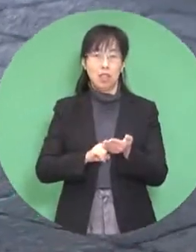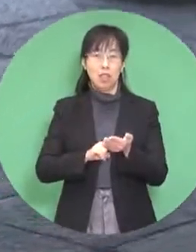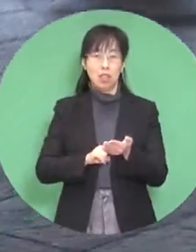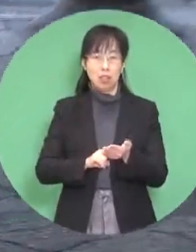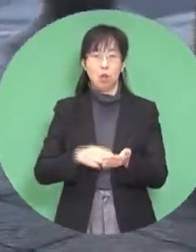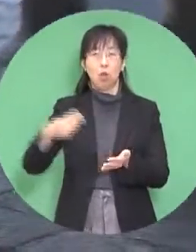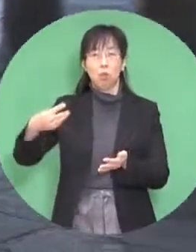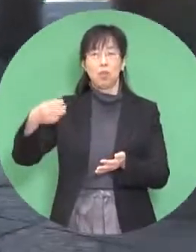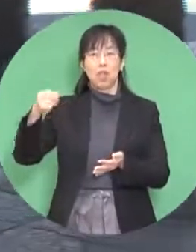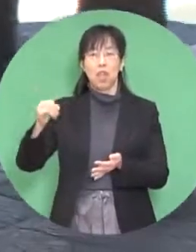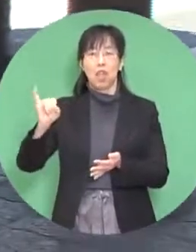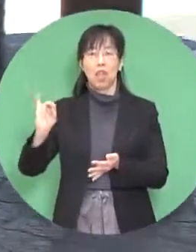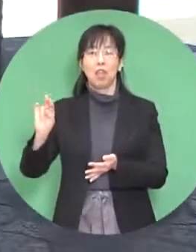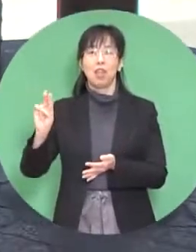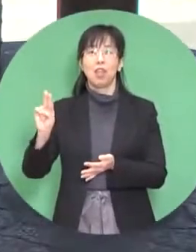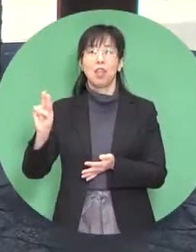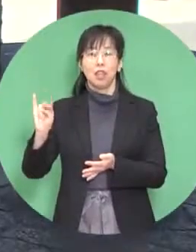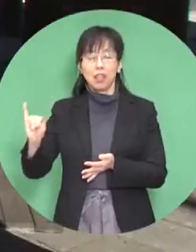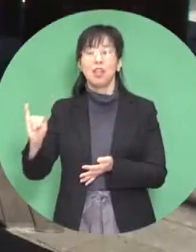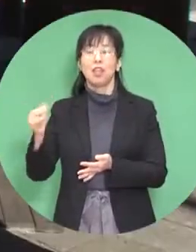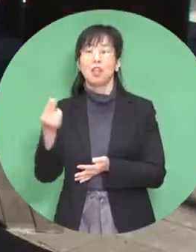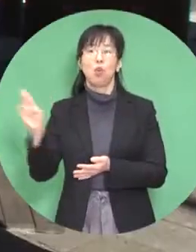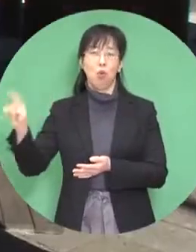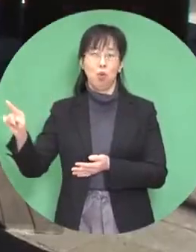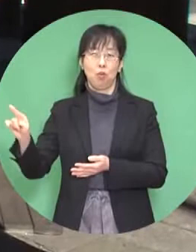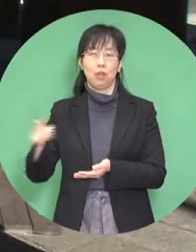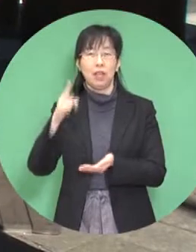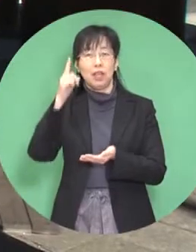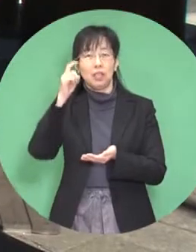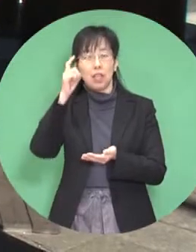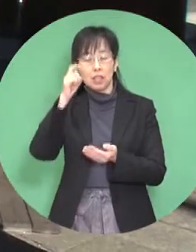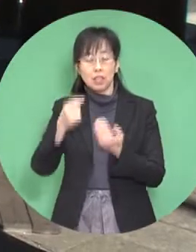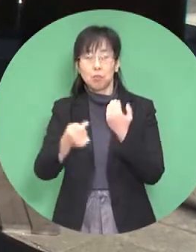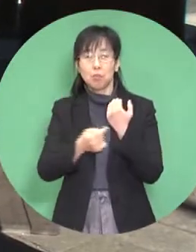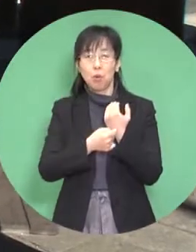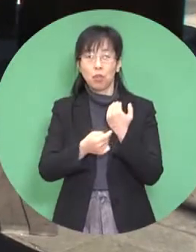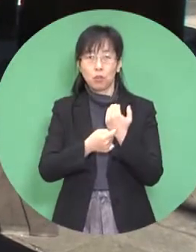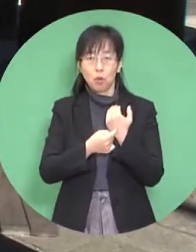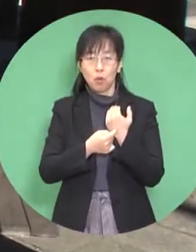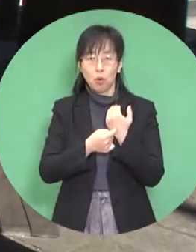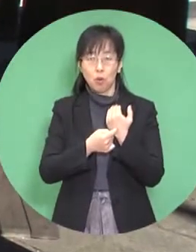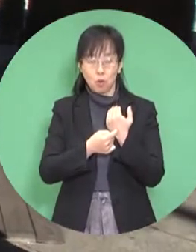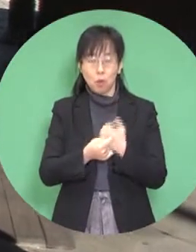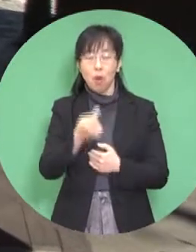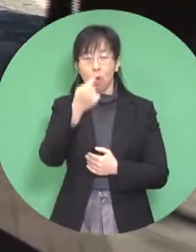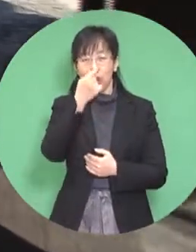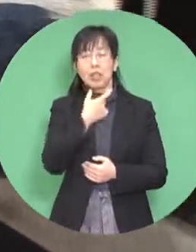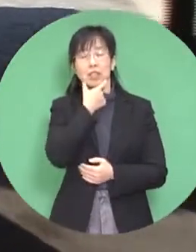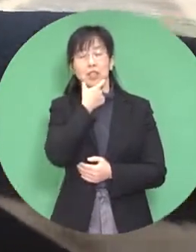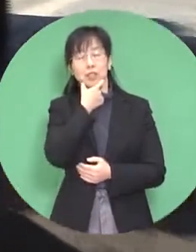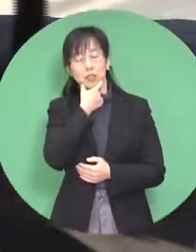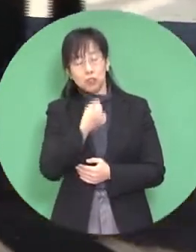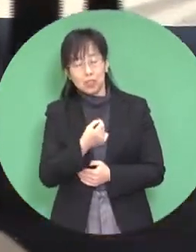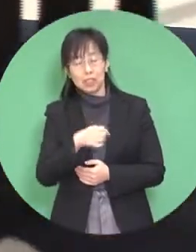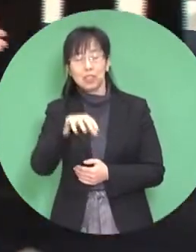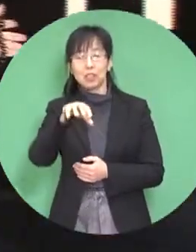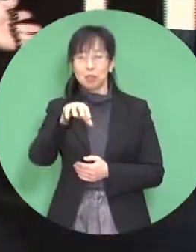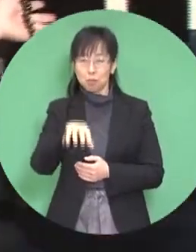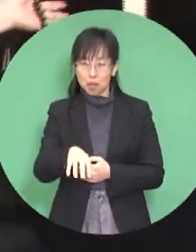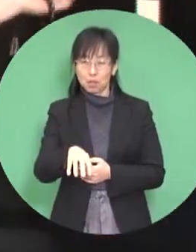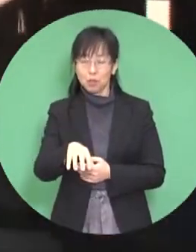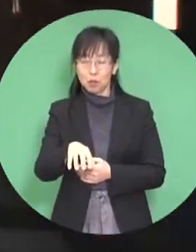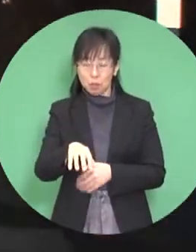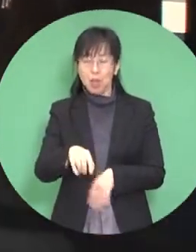専修寺の御影堂でございます。写真の撮影のポイント私のですねお気に入りの、場所といいます